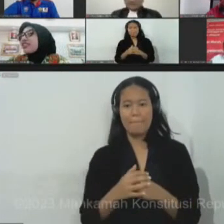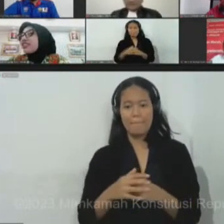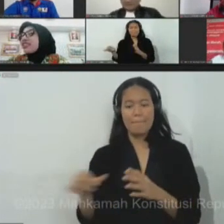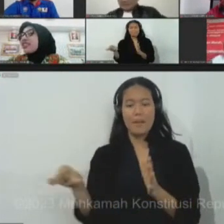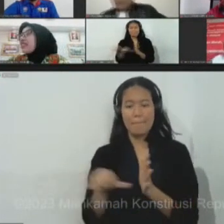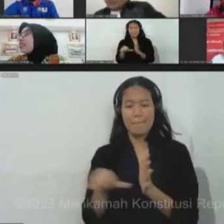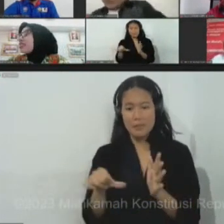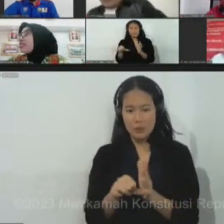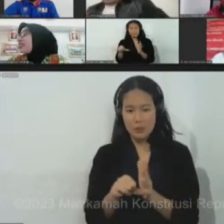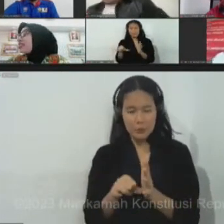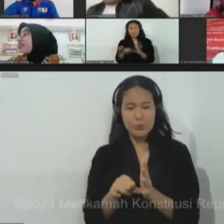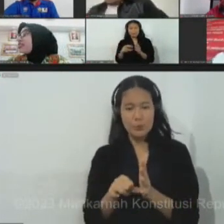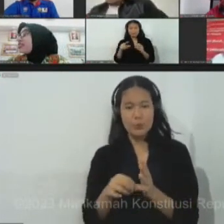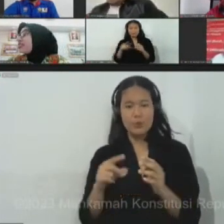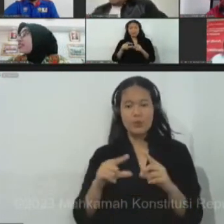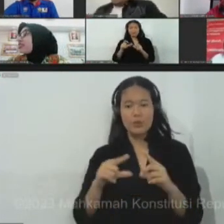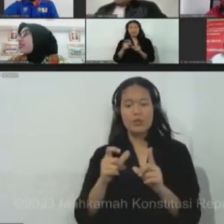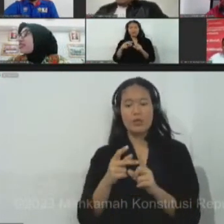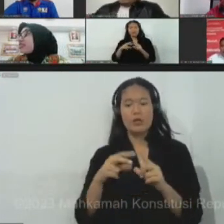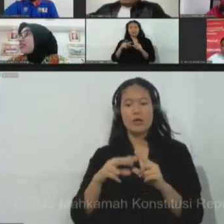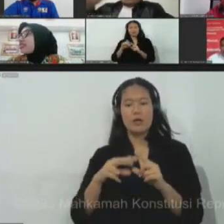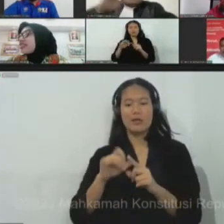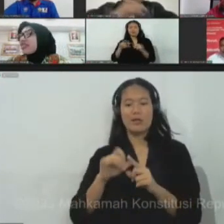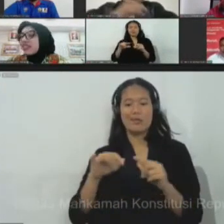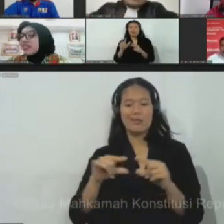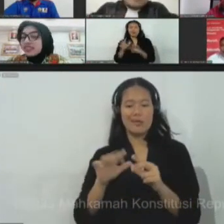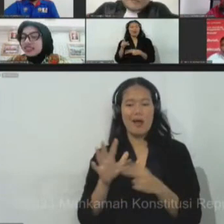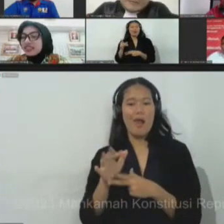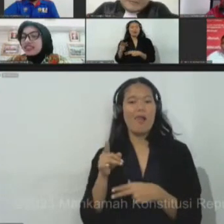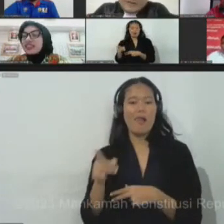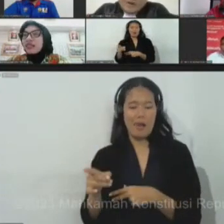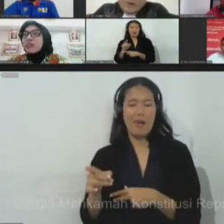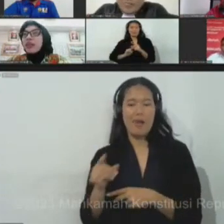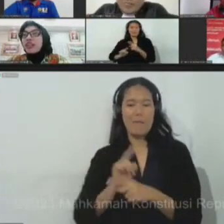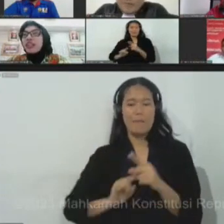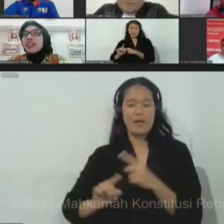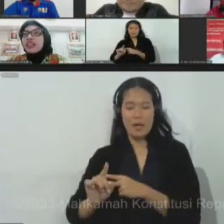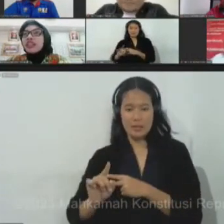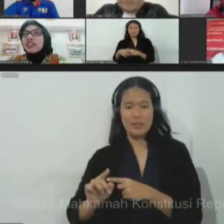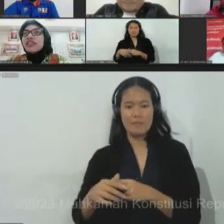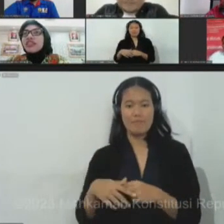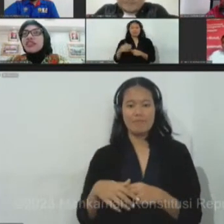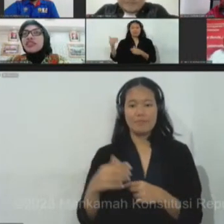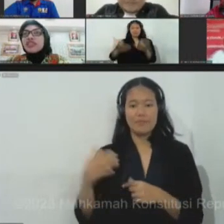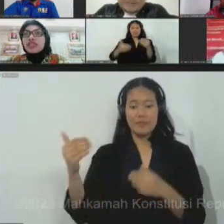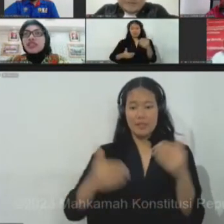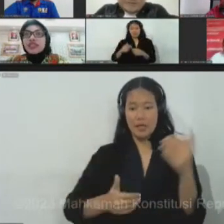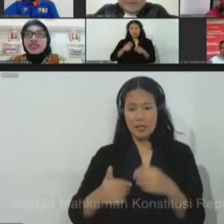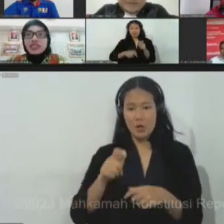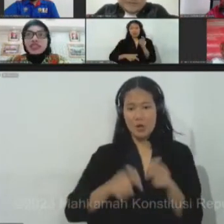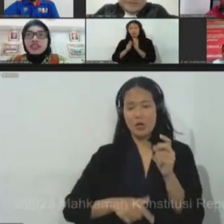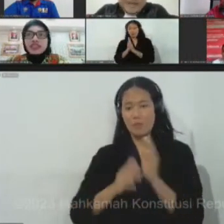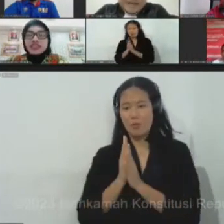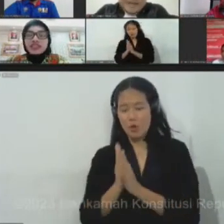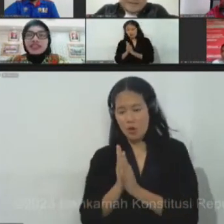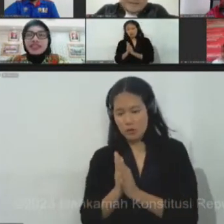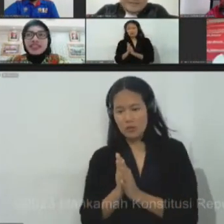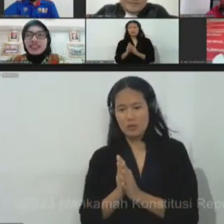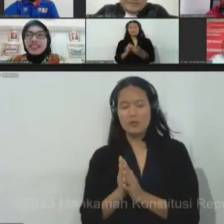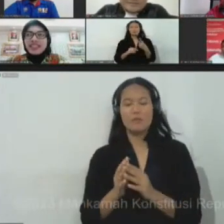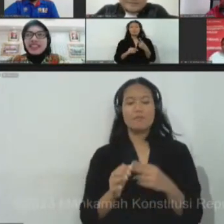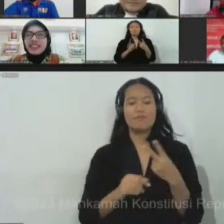anugraha sebagai panita pengganti dihadiri oleh para pemohon atau kuasanya Dewan Perwakilan Rakyat atau yang